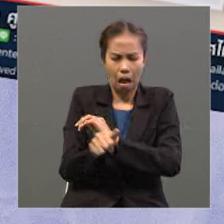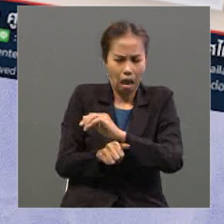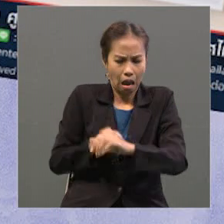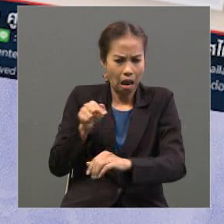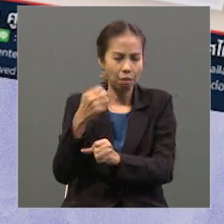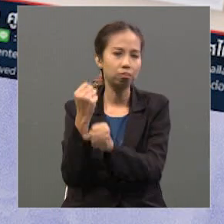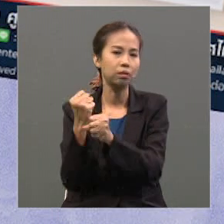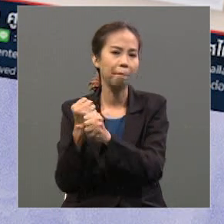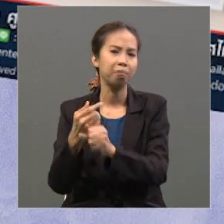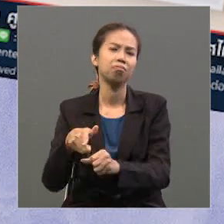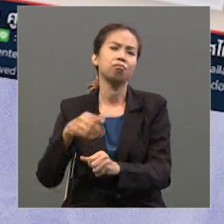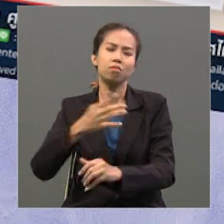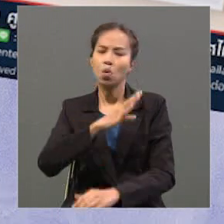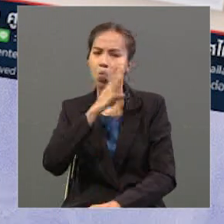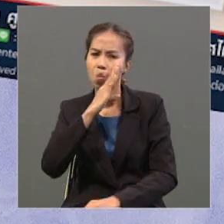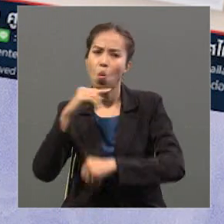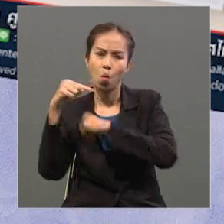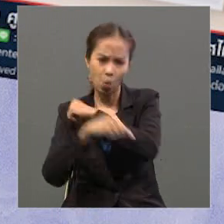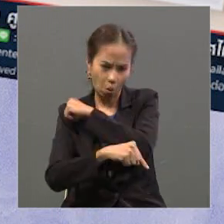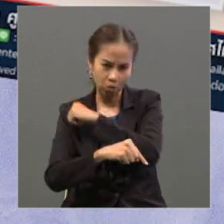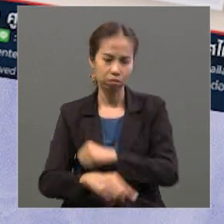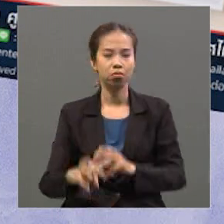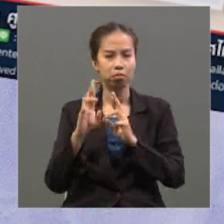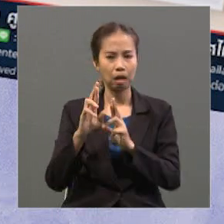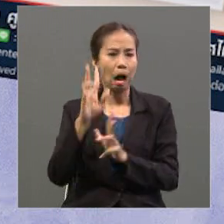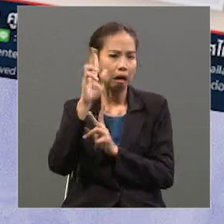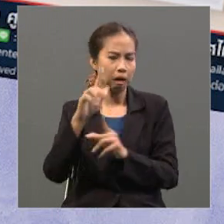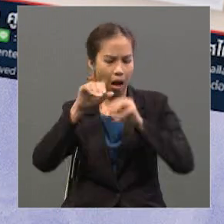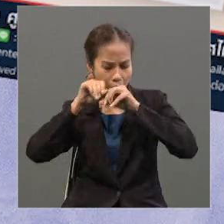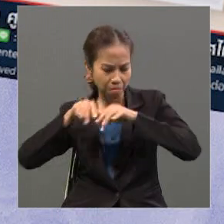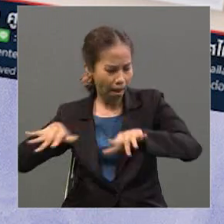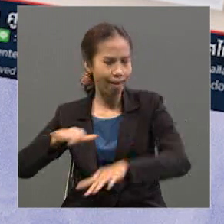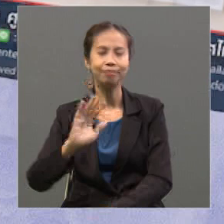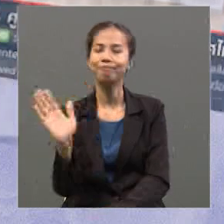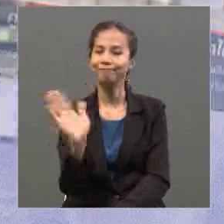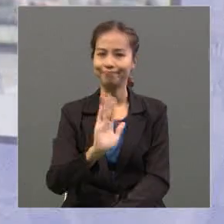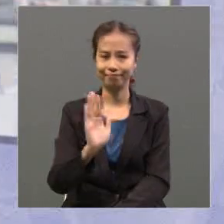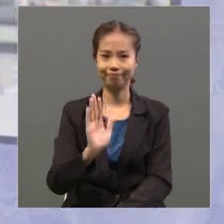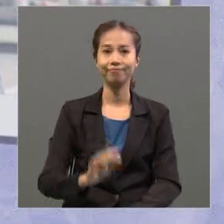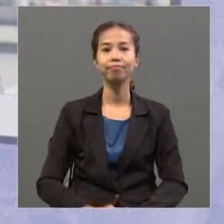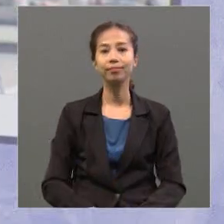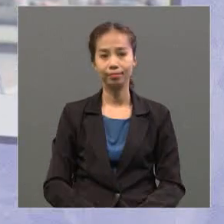ไม่ประสงค์ดีขอความร่วมมือไม่แชร์ส่งต่อแชร์นี้นะคะ